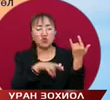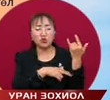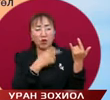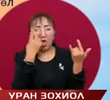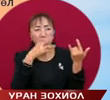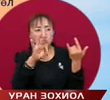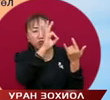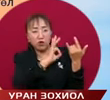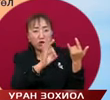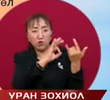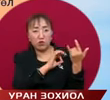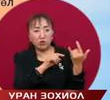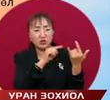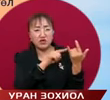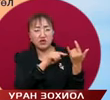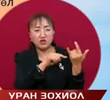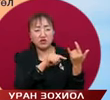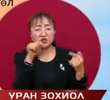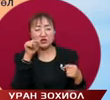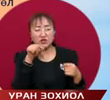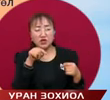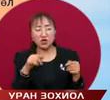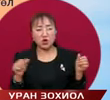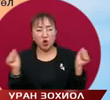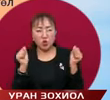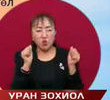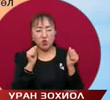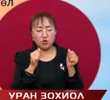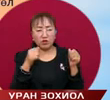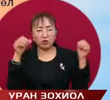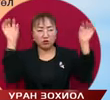Тэр үед үйл цас их унж мал олноороо хорогдох болсон.